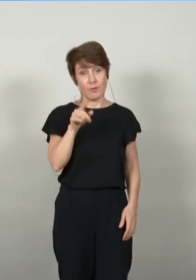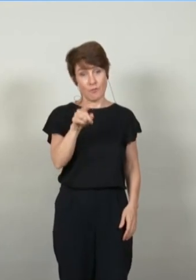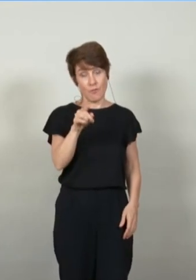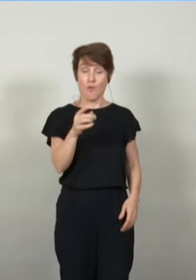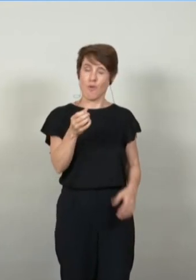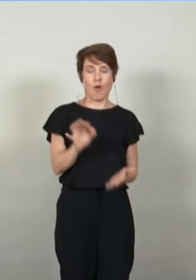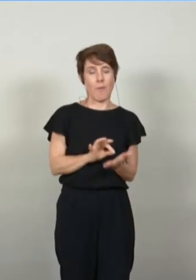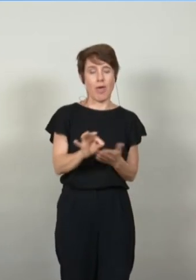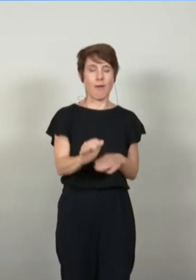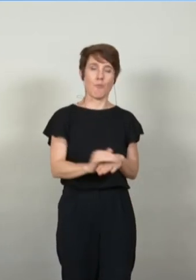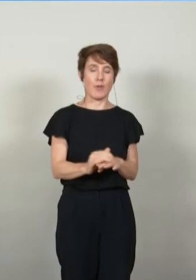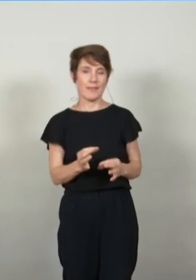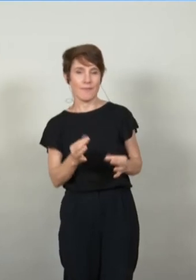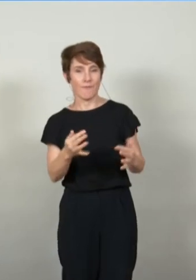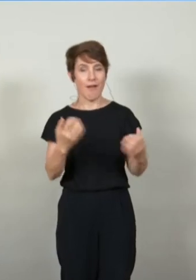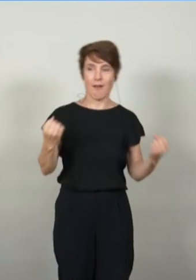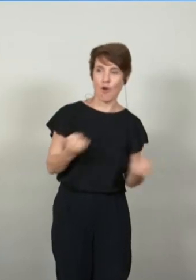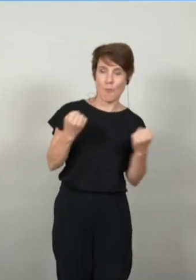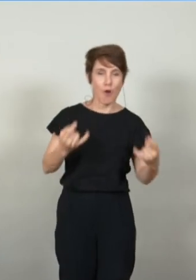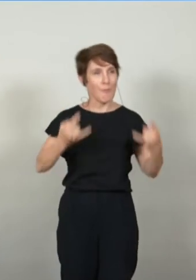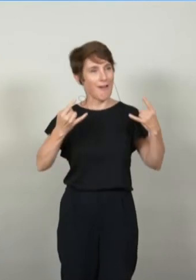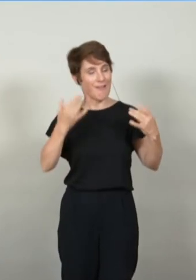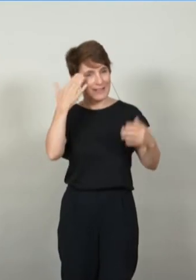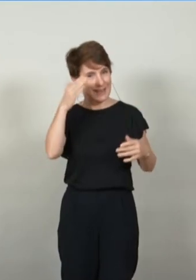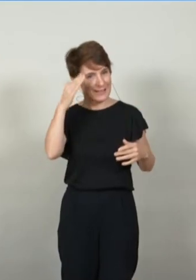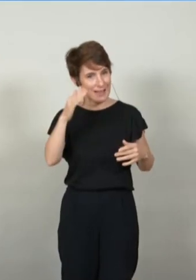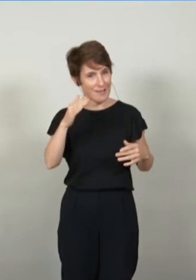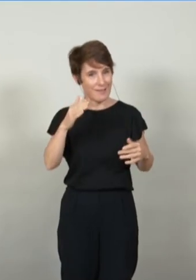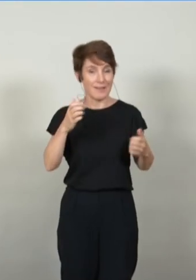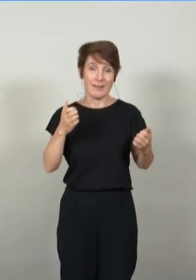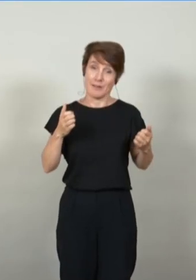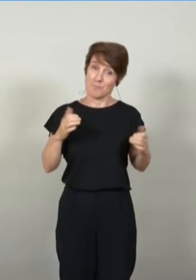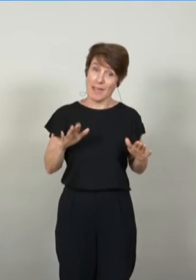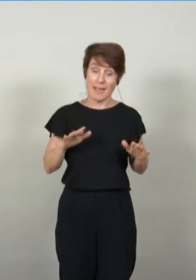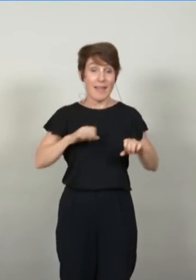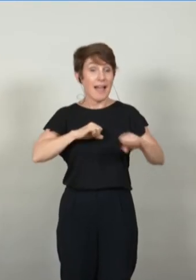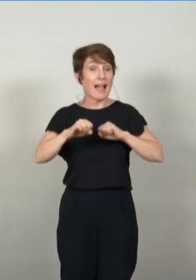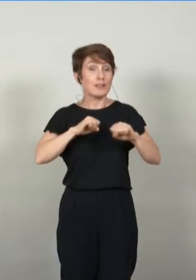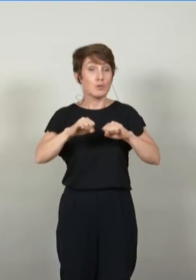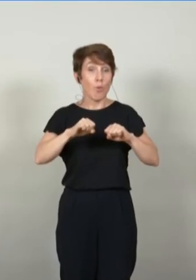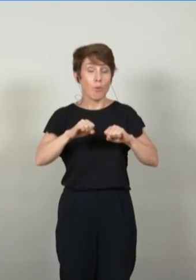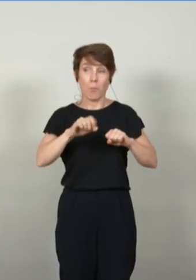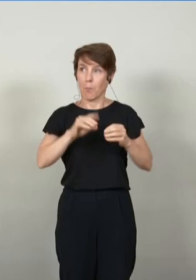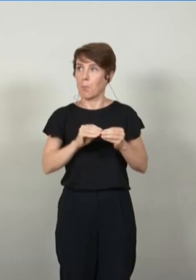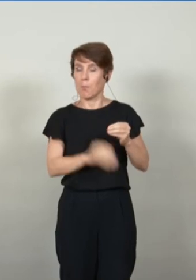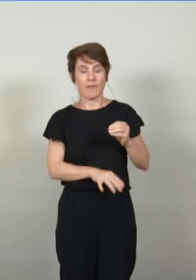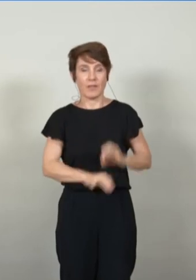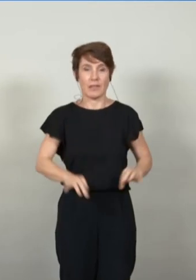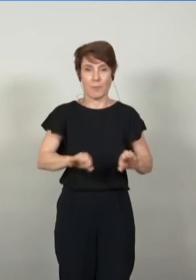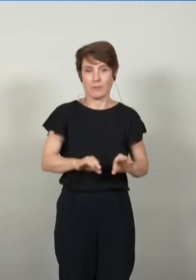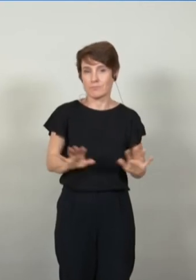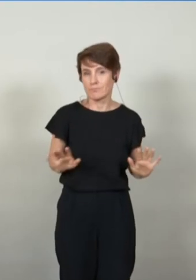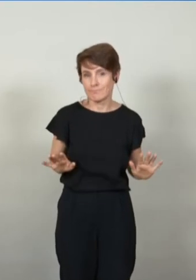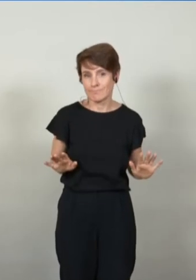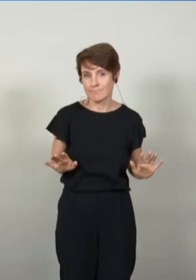communiqués vous savez faire mais l'action semble ne pas figurer dans votre dictionnaire le label capital